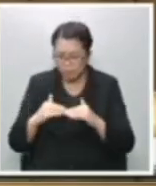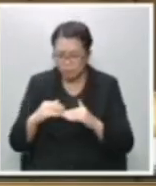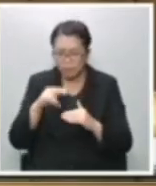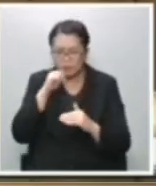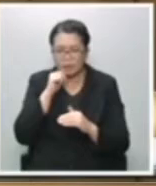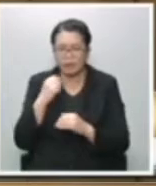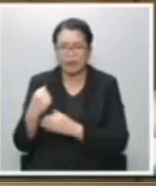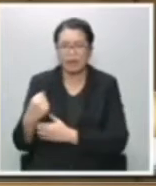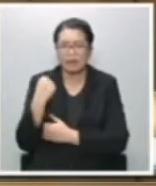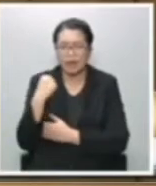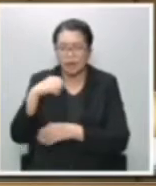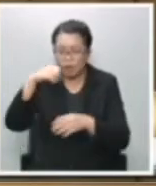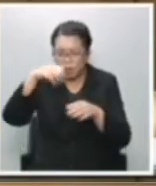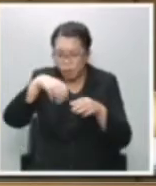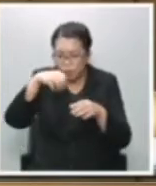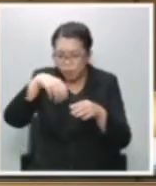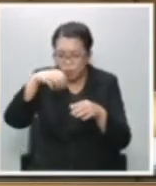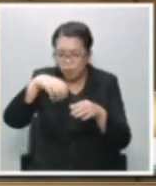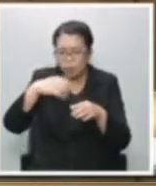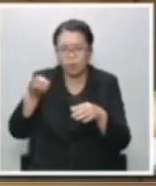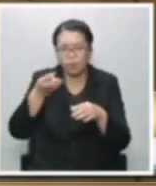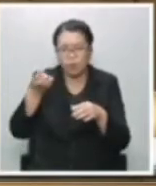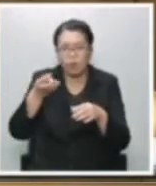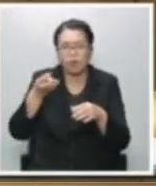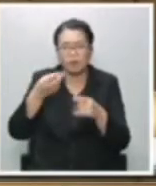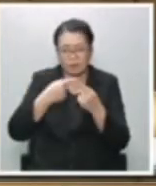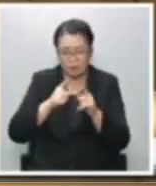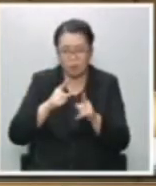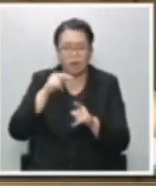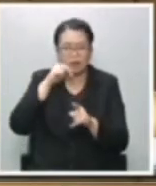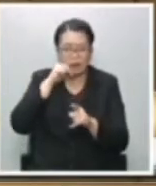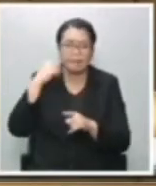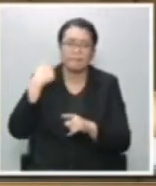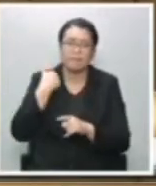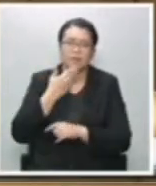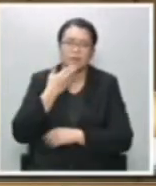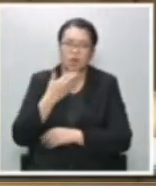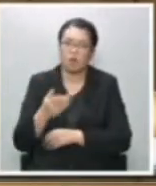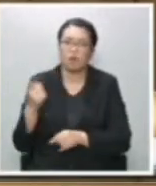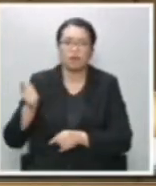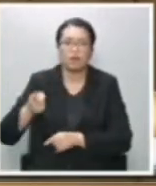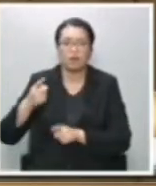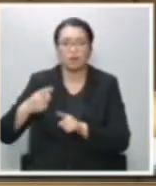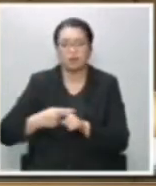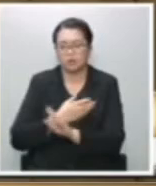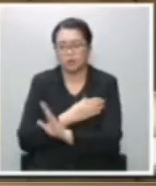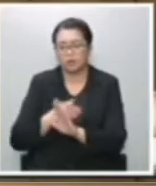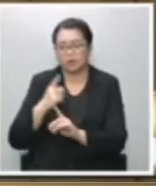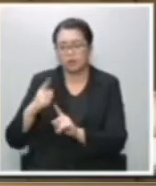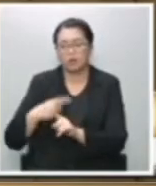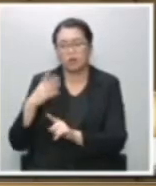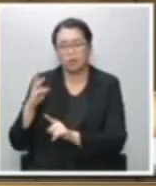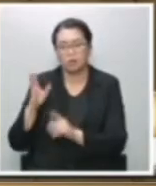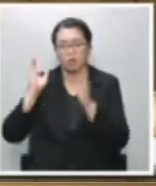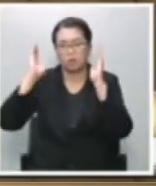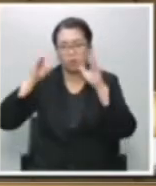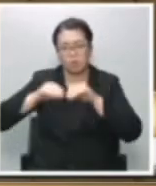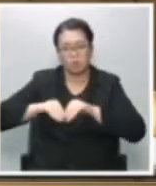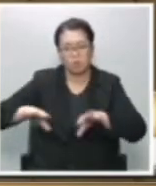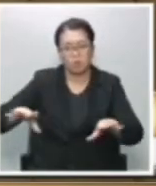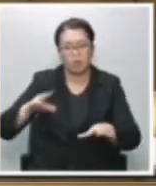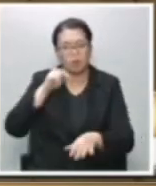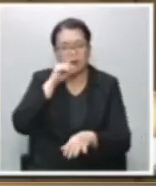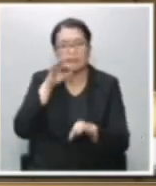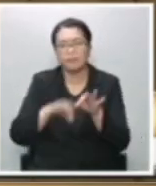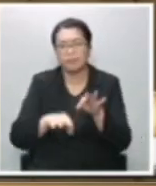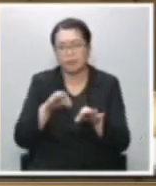รงดันน้ำเพื่อประหยัดน้ำพร้อมกับการประชาสัมพันธ์พี่น้องประชาชนให้ประหยัดน้ำสององค์ก